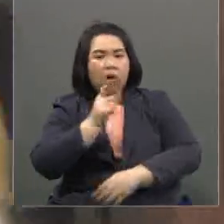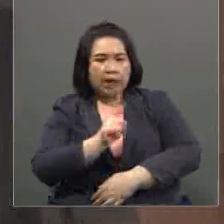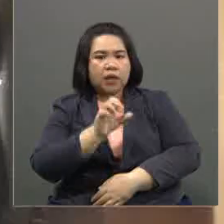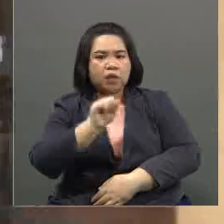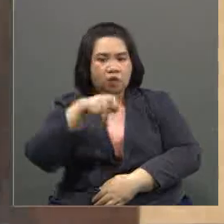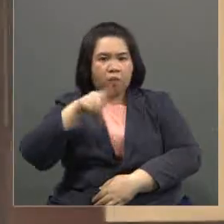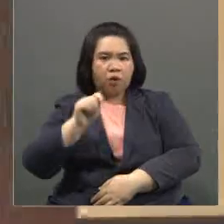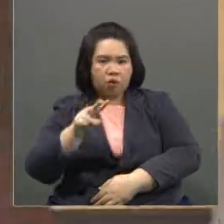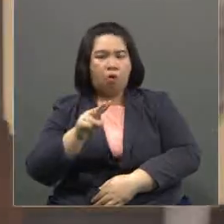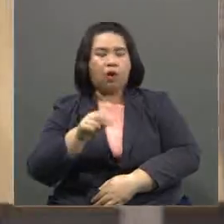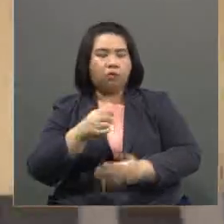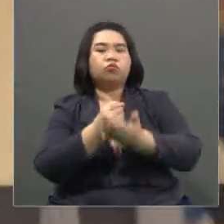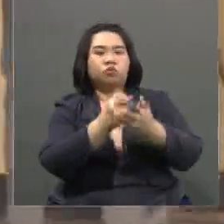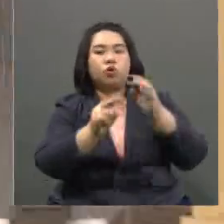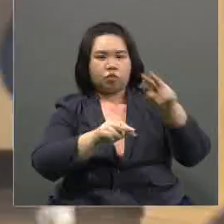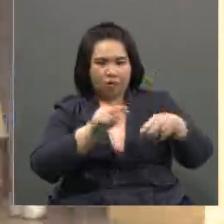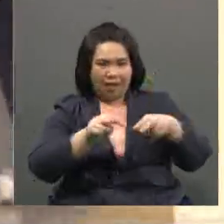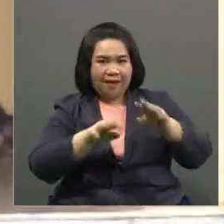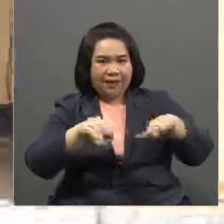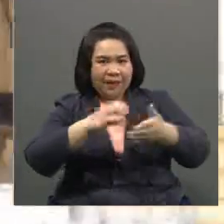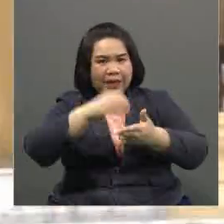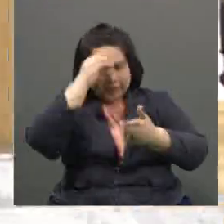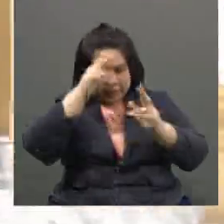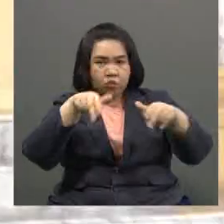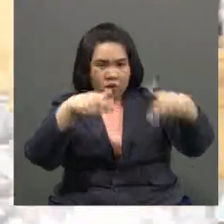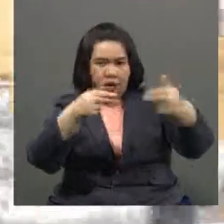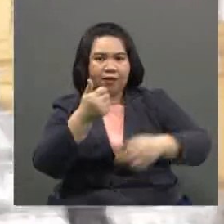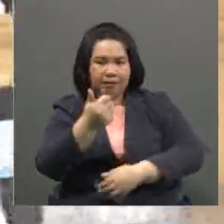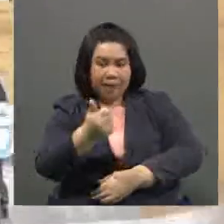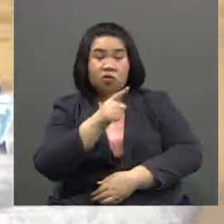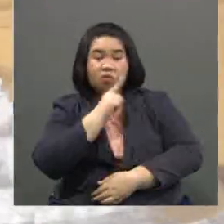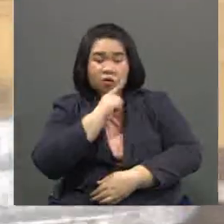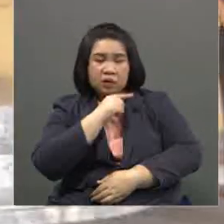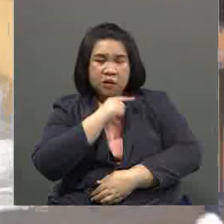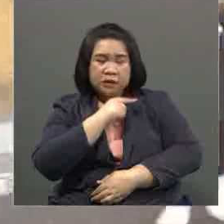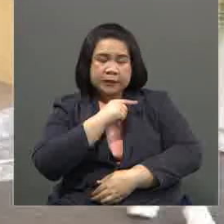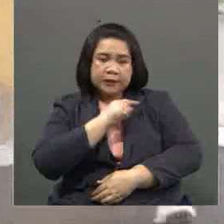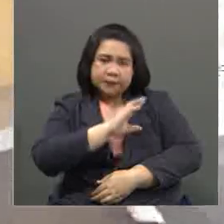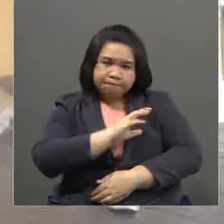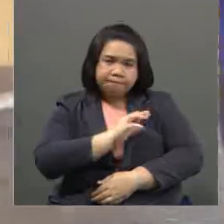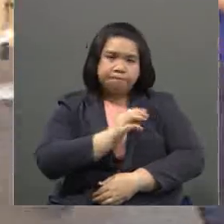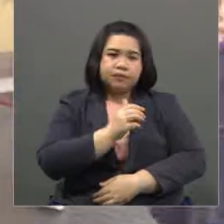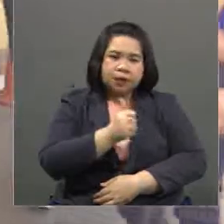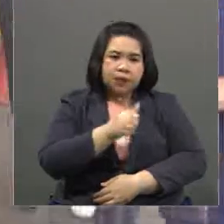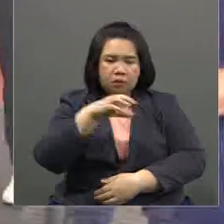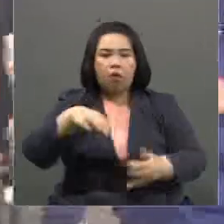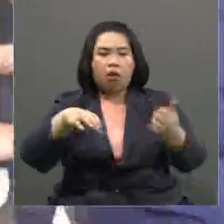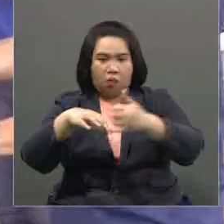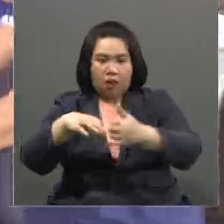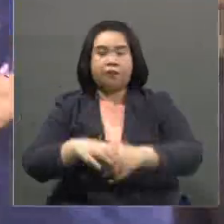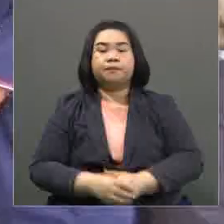แลแล้วเบื้องต้นให้เด็กนักเรียนเรียนในระบบออนไลน์ไปก่อนจนกว่าสภาพจิตใจเนี่ยจะพร้อมกลับมาเรียนที่โรงเรียนได้ตาม